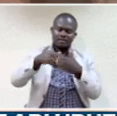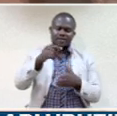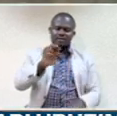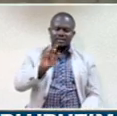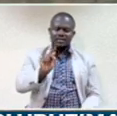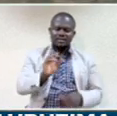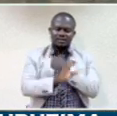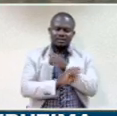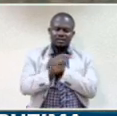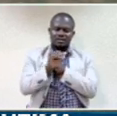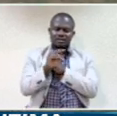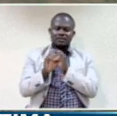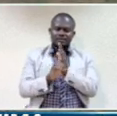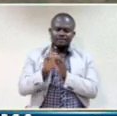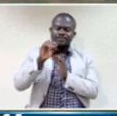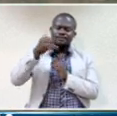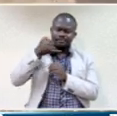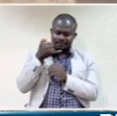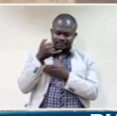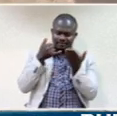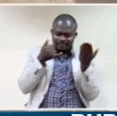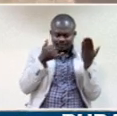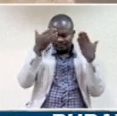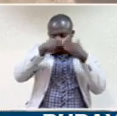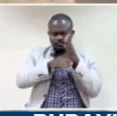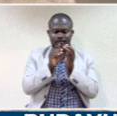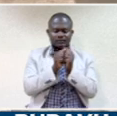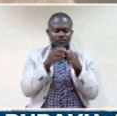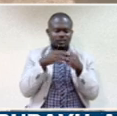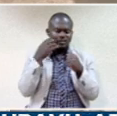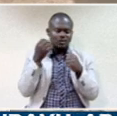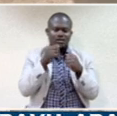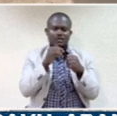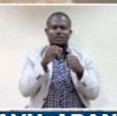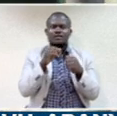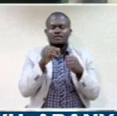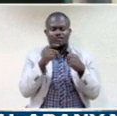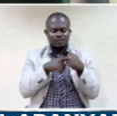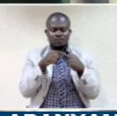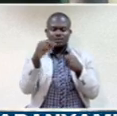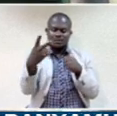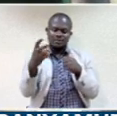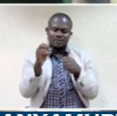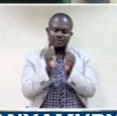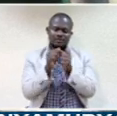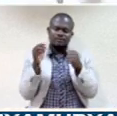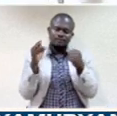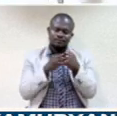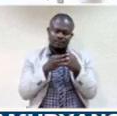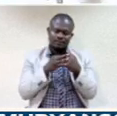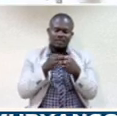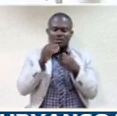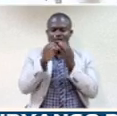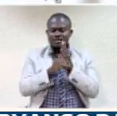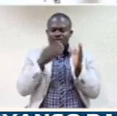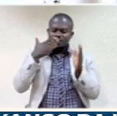y'igihugu ya Nyungwe mu karere ka Nyaruguru mu majyepfo y'igihugu ijoro rya tariki ya 19 rishyiriye 20 Kamena mu mwaka wa 2018 ngo ni